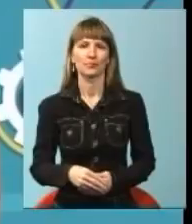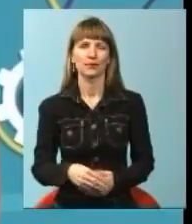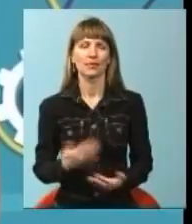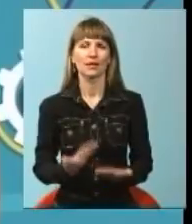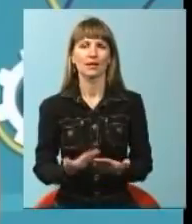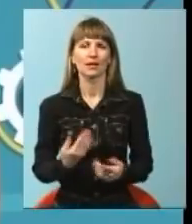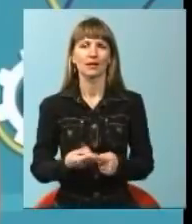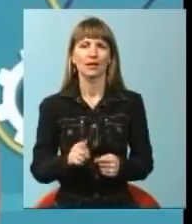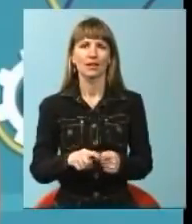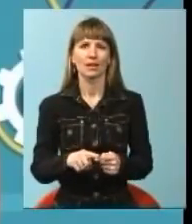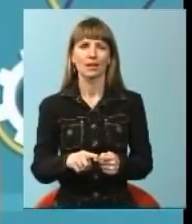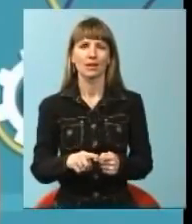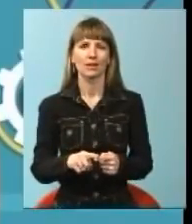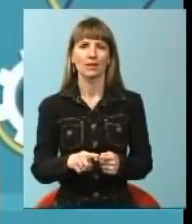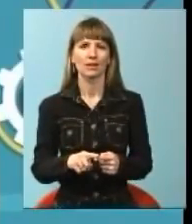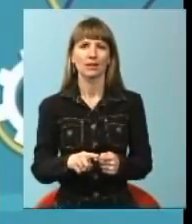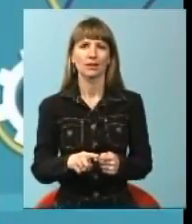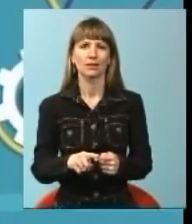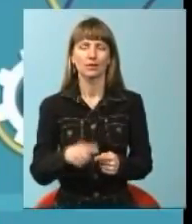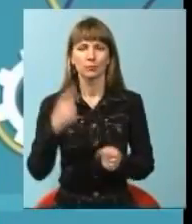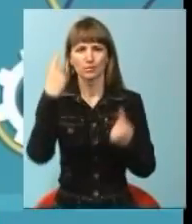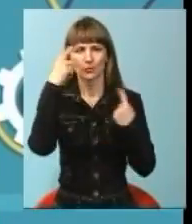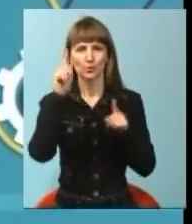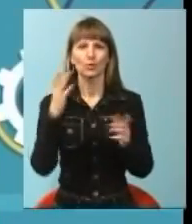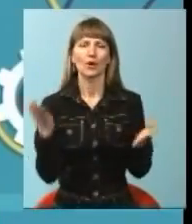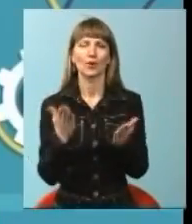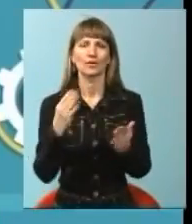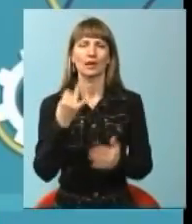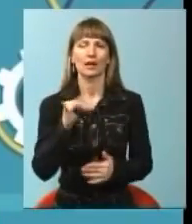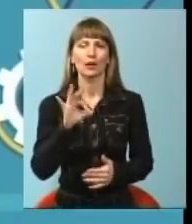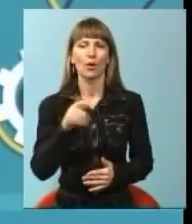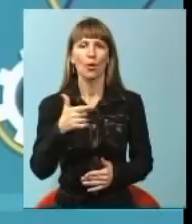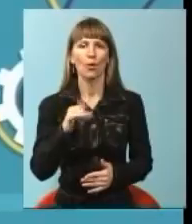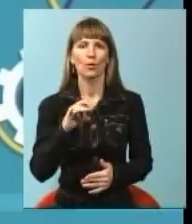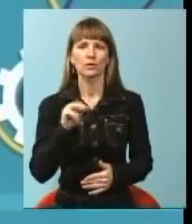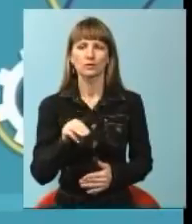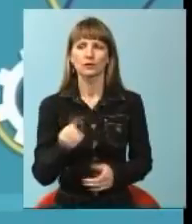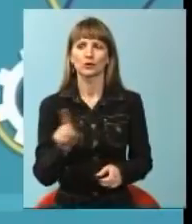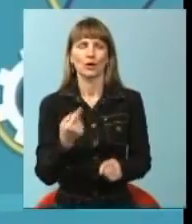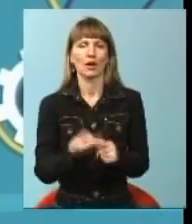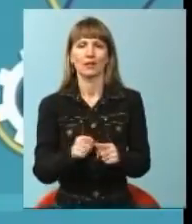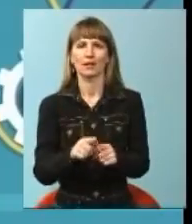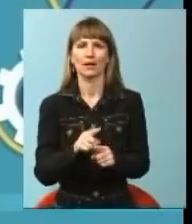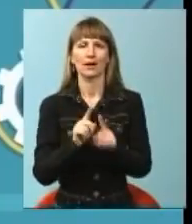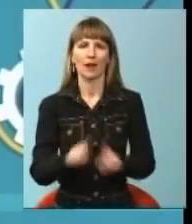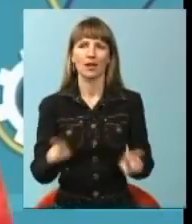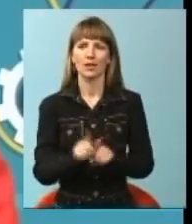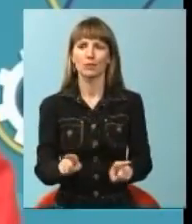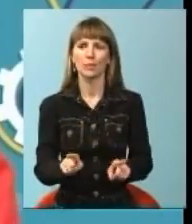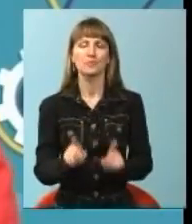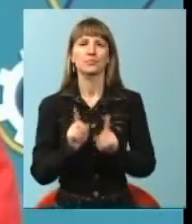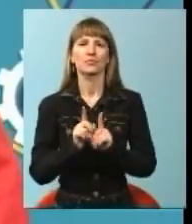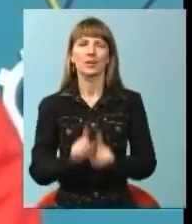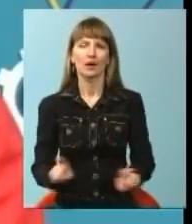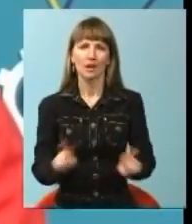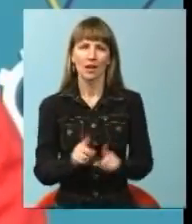Это когда снимают какой-то йогурт, придумывают какой-то йогурт. Вот что такое реклама. Реклама